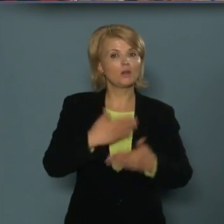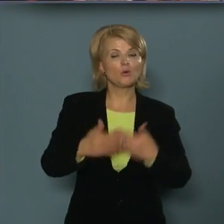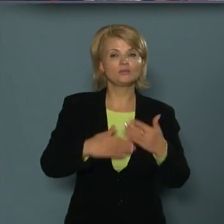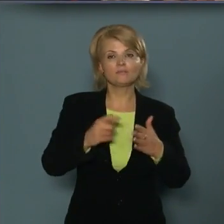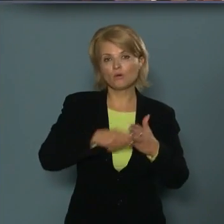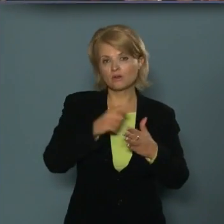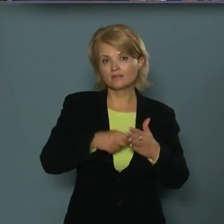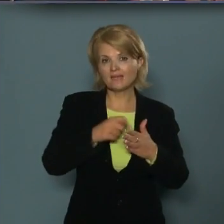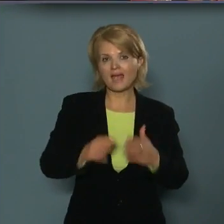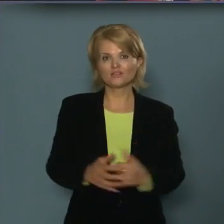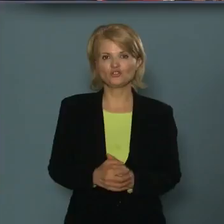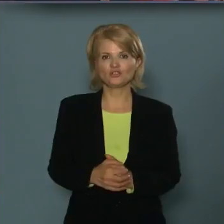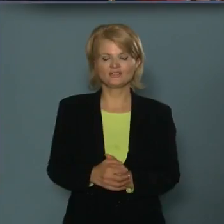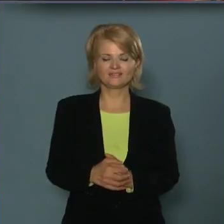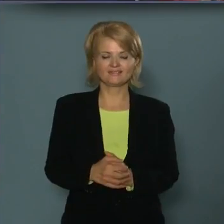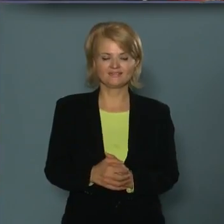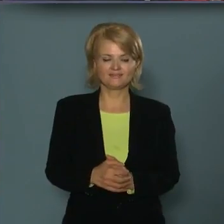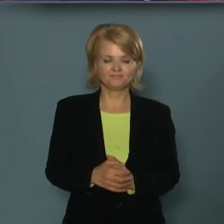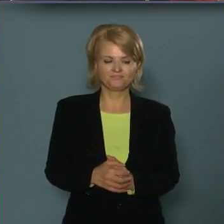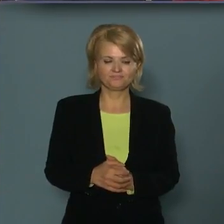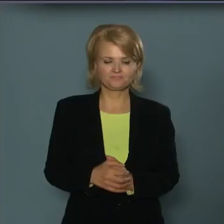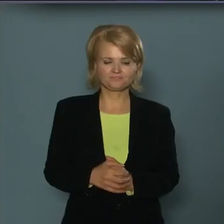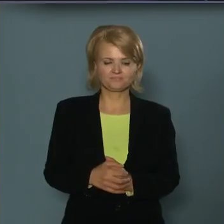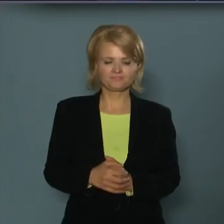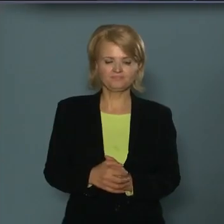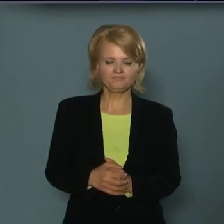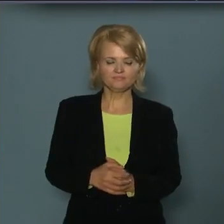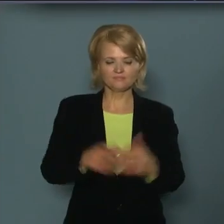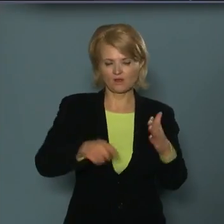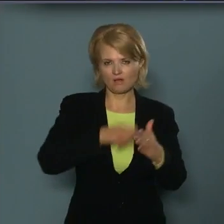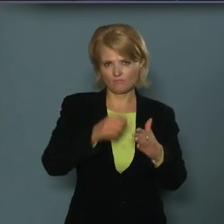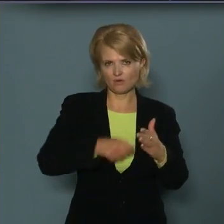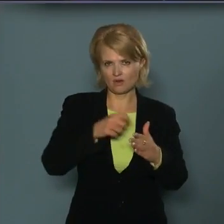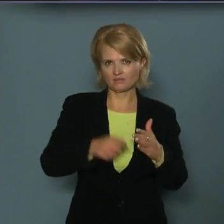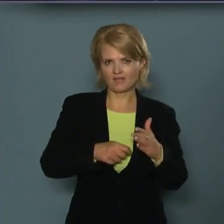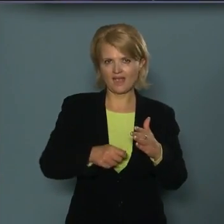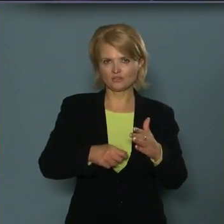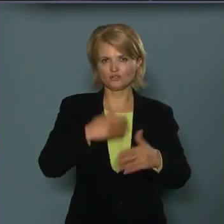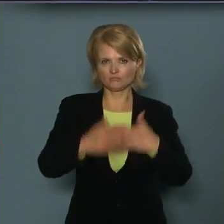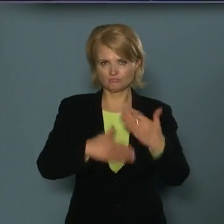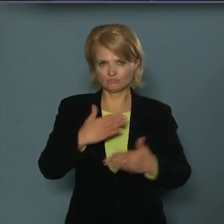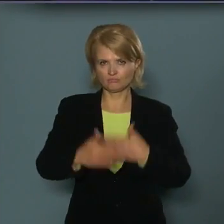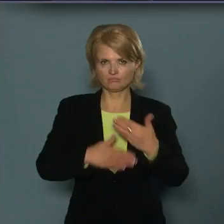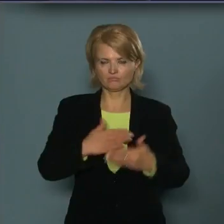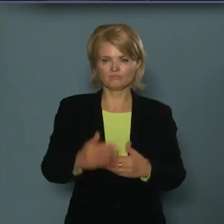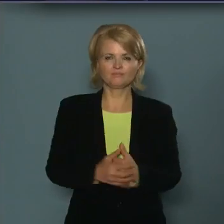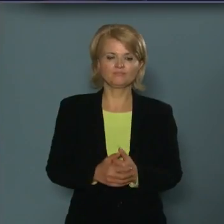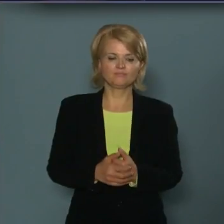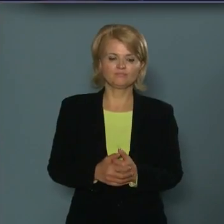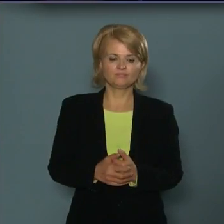alkotásnak a filmnek? Hát a forgatások azok úgy zajlottak, mint minden